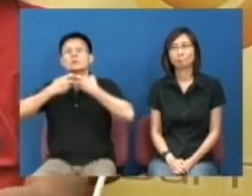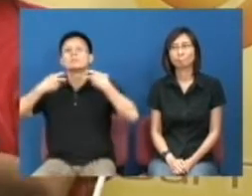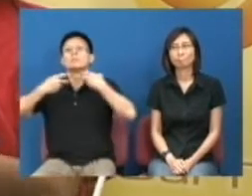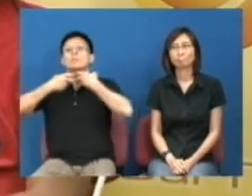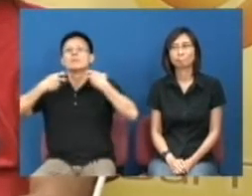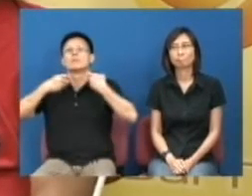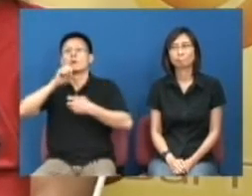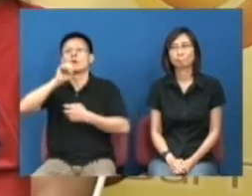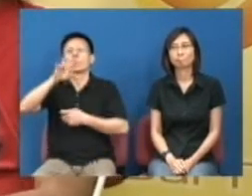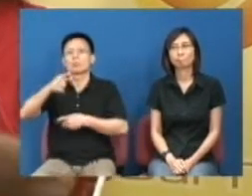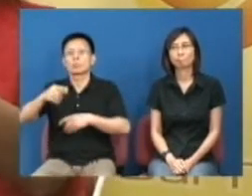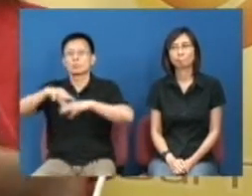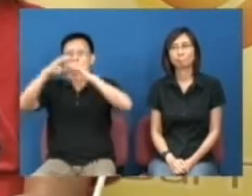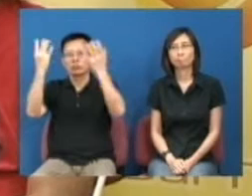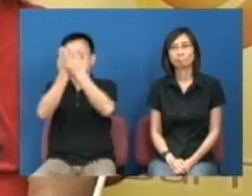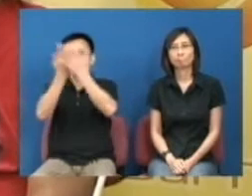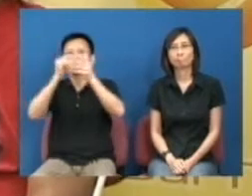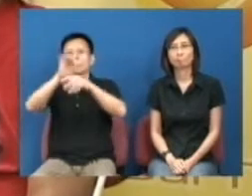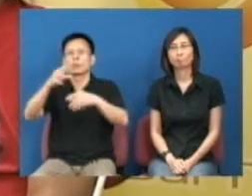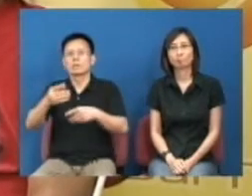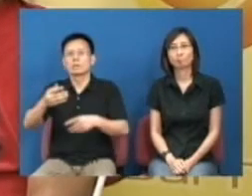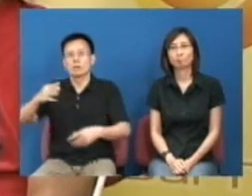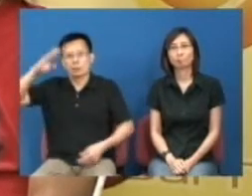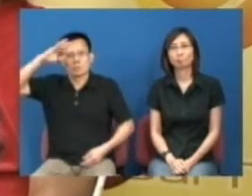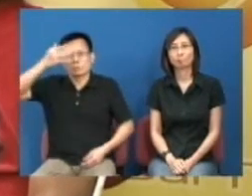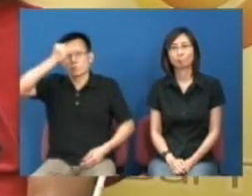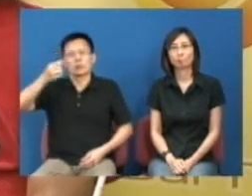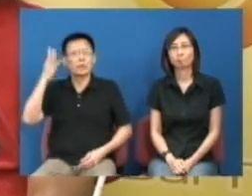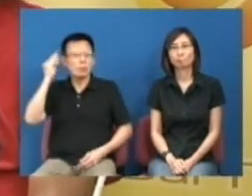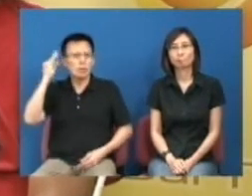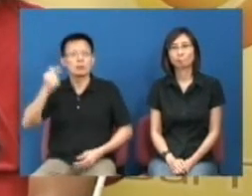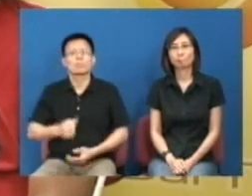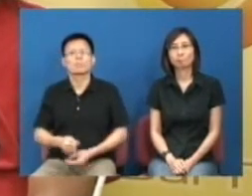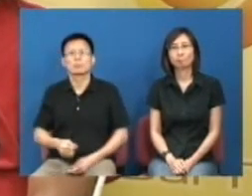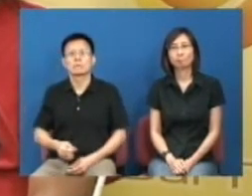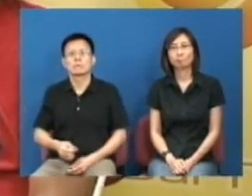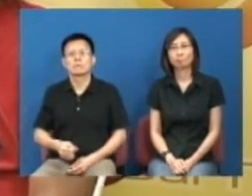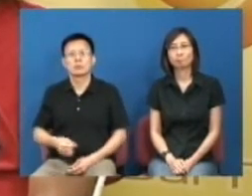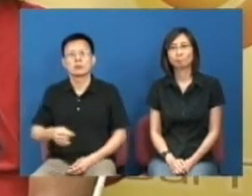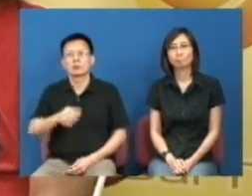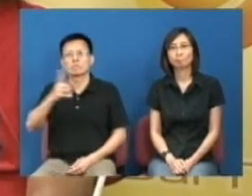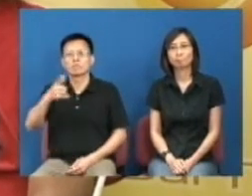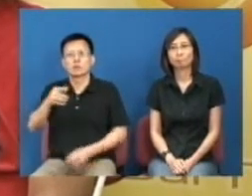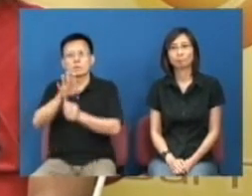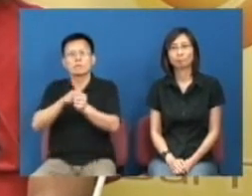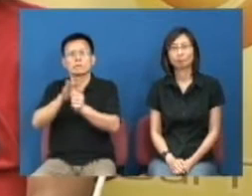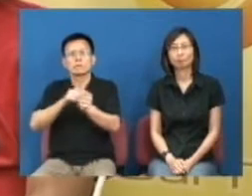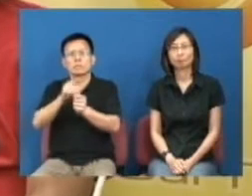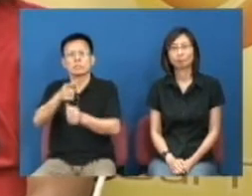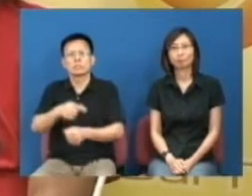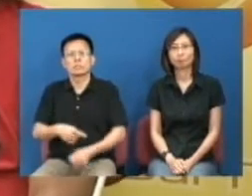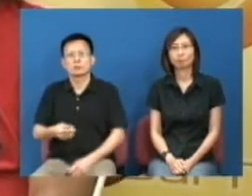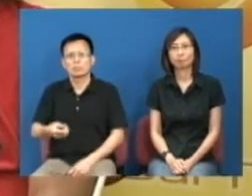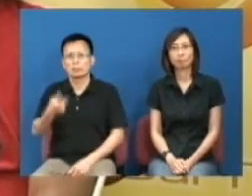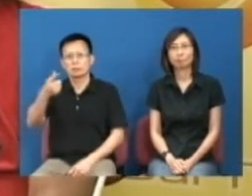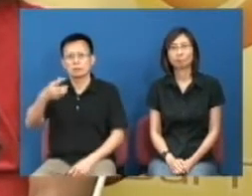嘛，咪等全部影出嚟咯。曾偉雄聽唔聽到咁咯？係咪啊？即係我覺得就唔使錫呢個咁嘅木